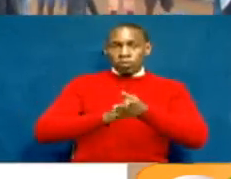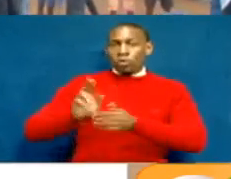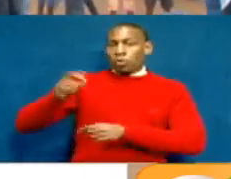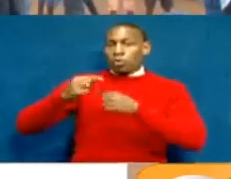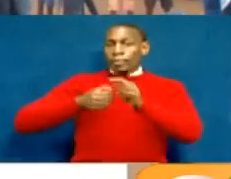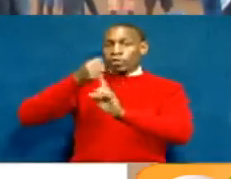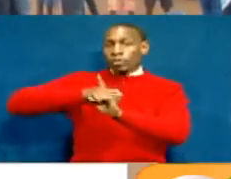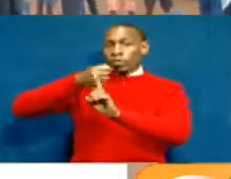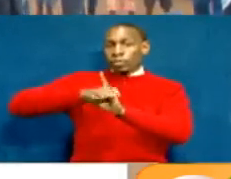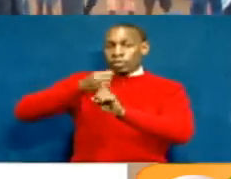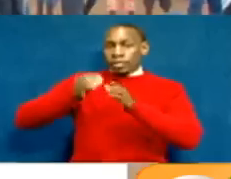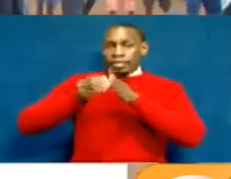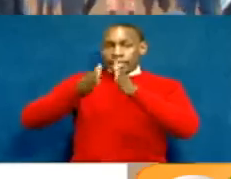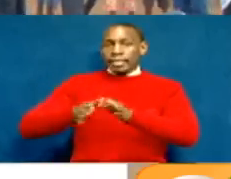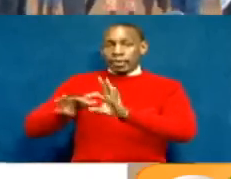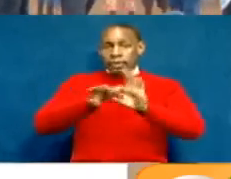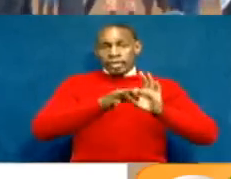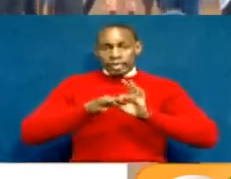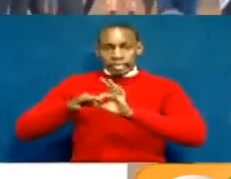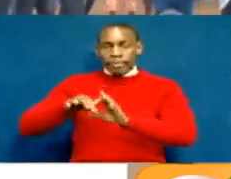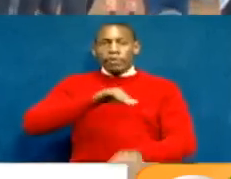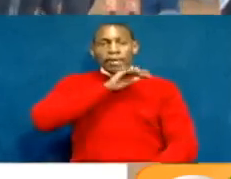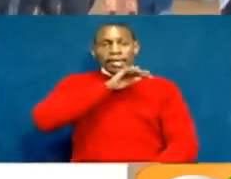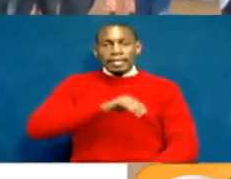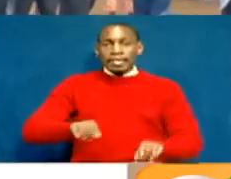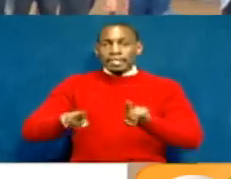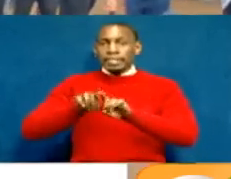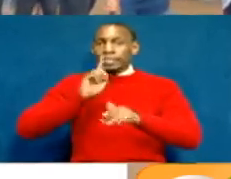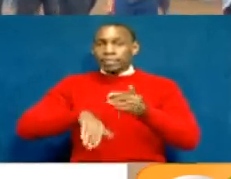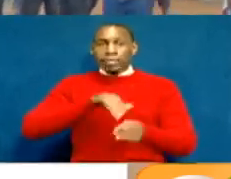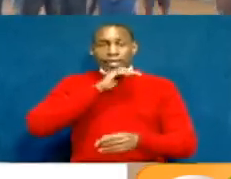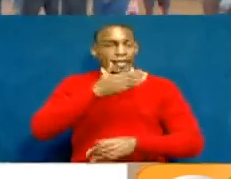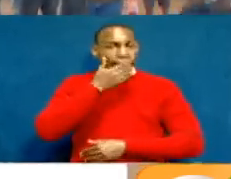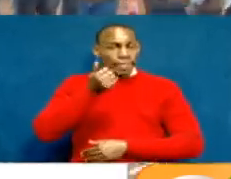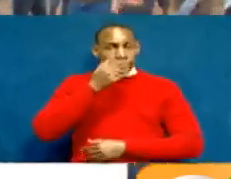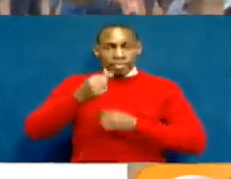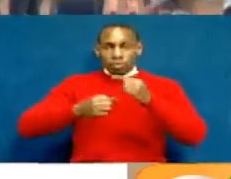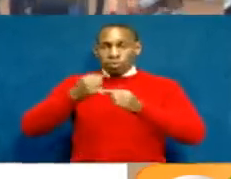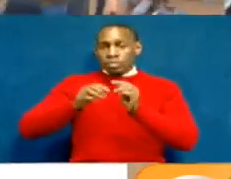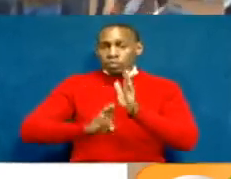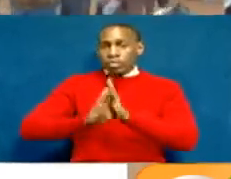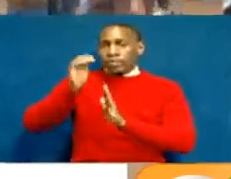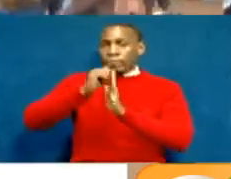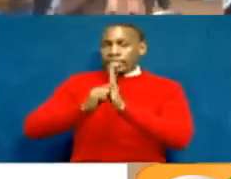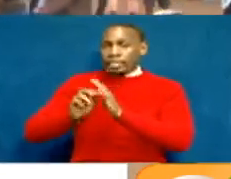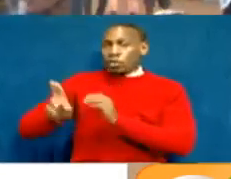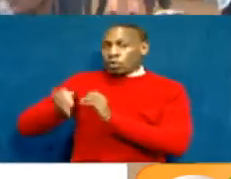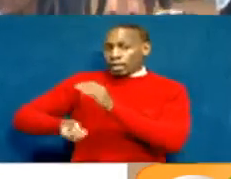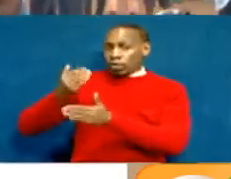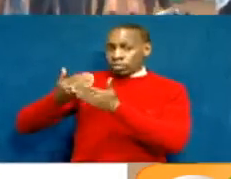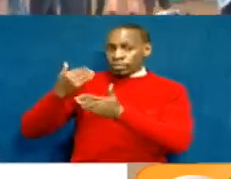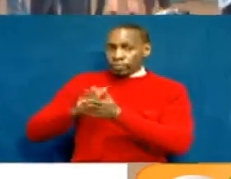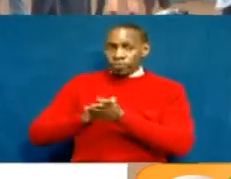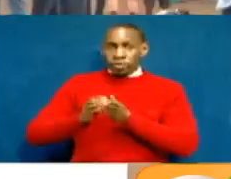ameendelea kumpigia debe kinara wa Azimio Raila Odinga, akisema ndiye bora kuendeleza ajenda aliyoanzisha